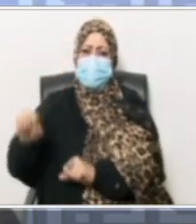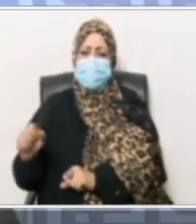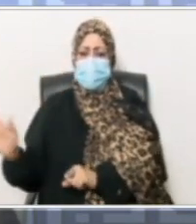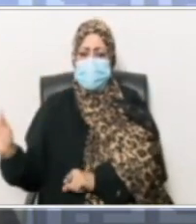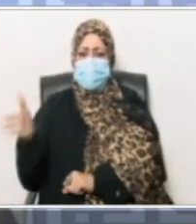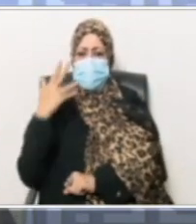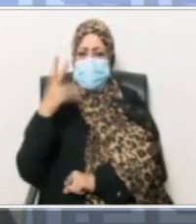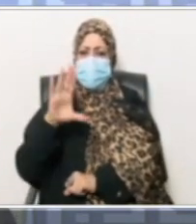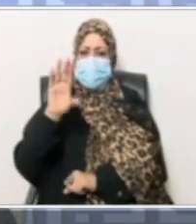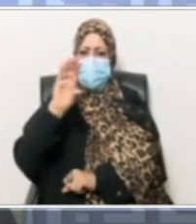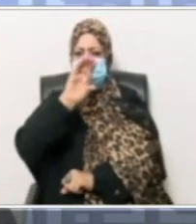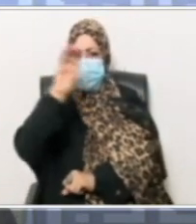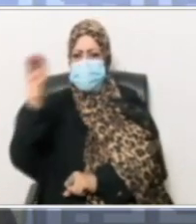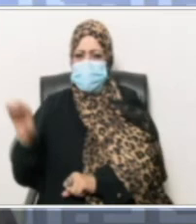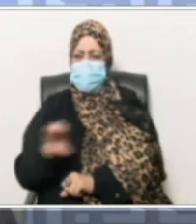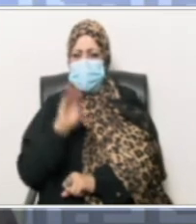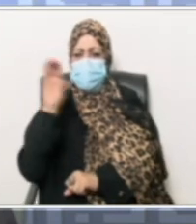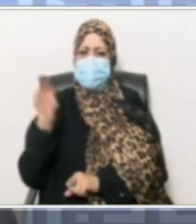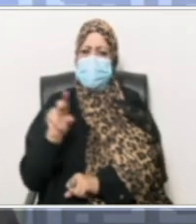وباعوها وهدموها.